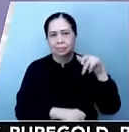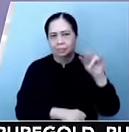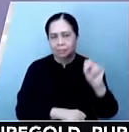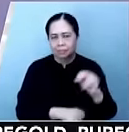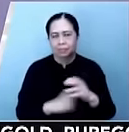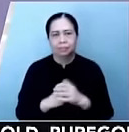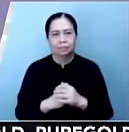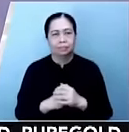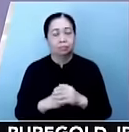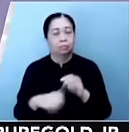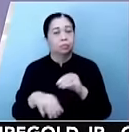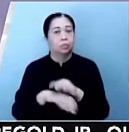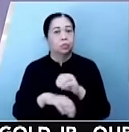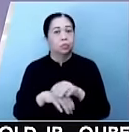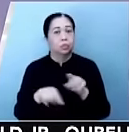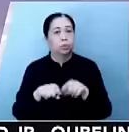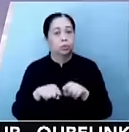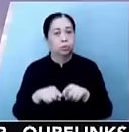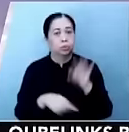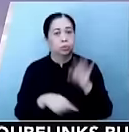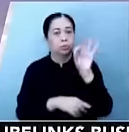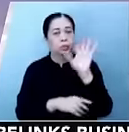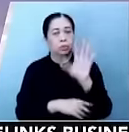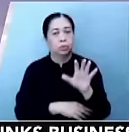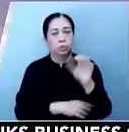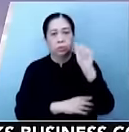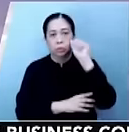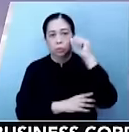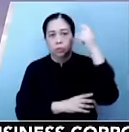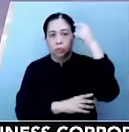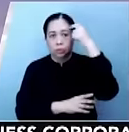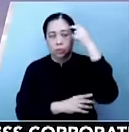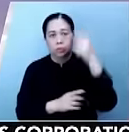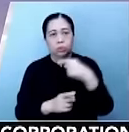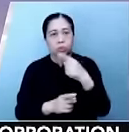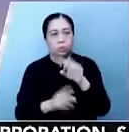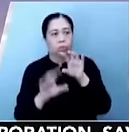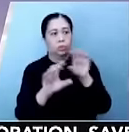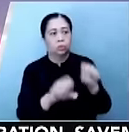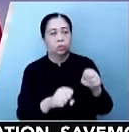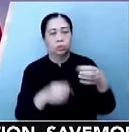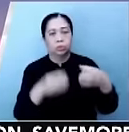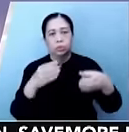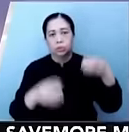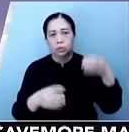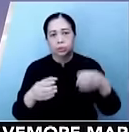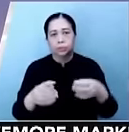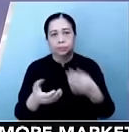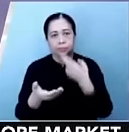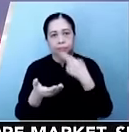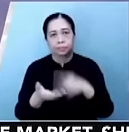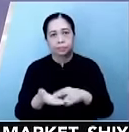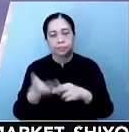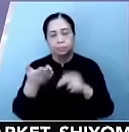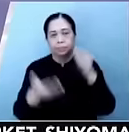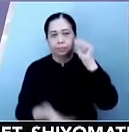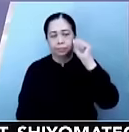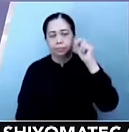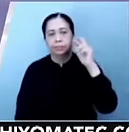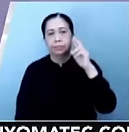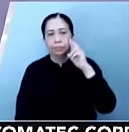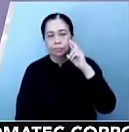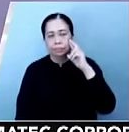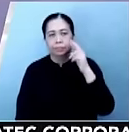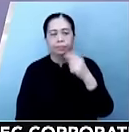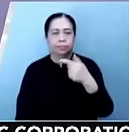May payo rin siya kay Pastor Apollo Kibuloy na ipinaaresto ng korte. Nakatutok si Argil Relator ng GMA